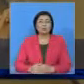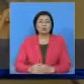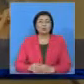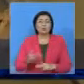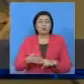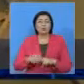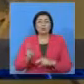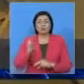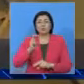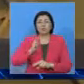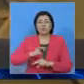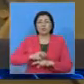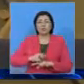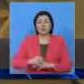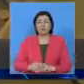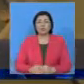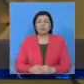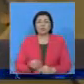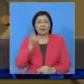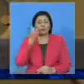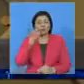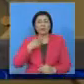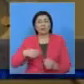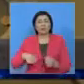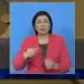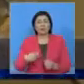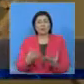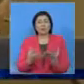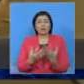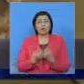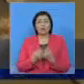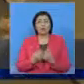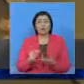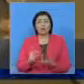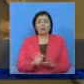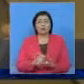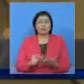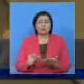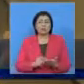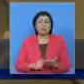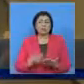келіп бұрышта шаң басып қалып жатқан домбырамызды қайттан қолымызға алып, жарсындықты қайттан жаттап,